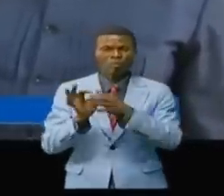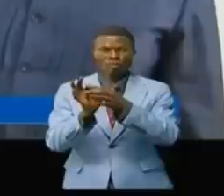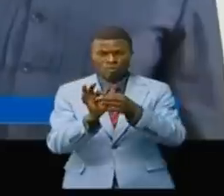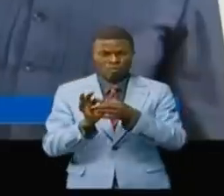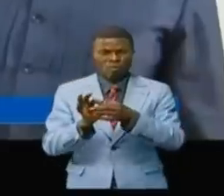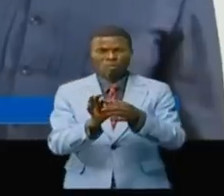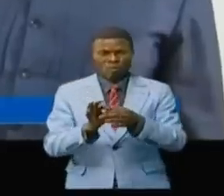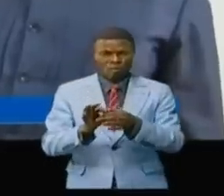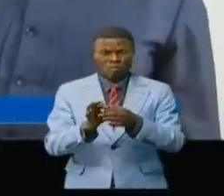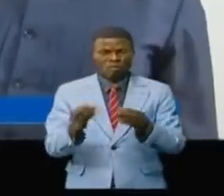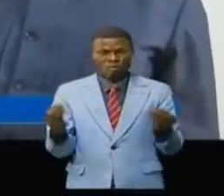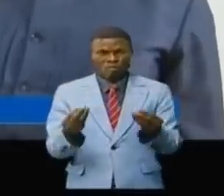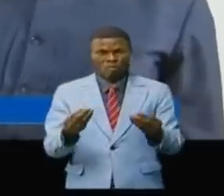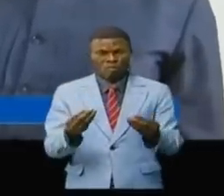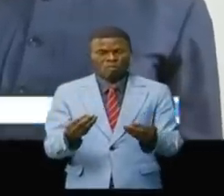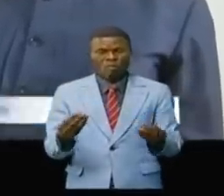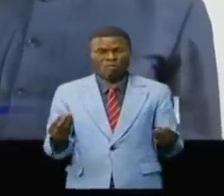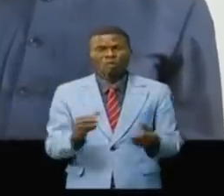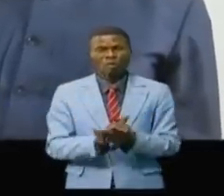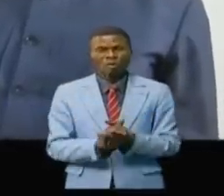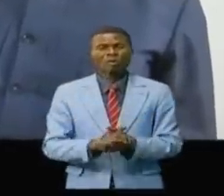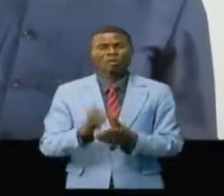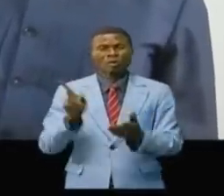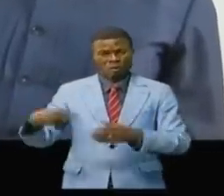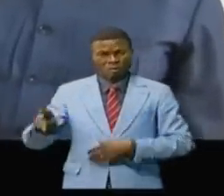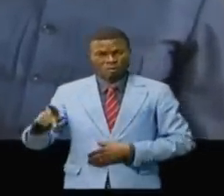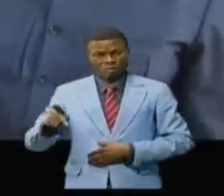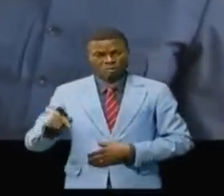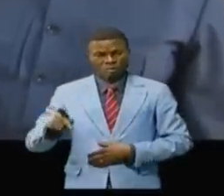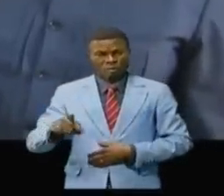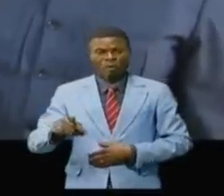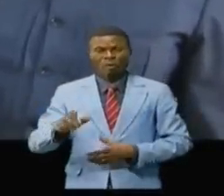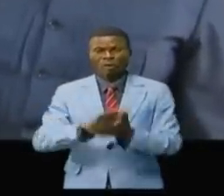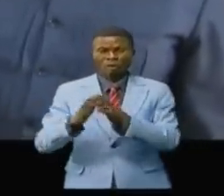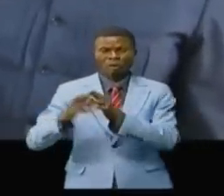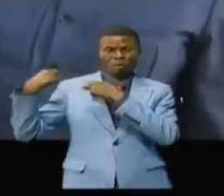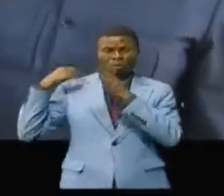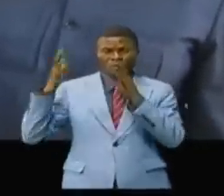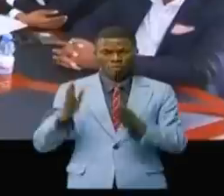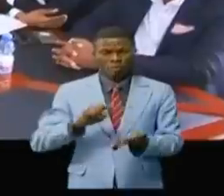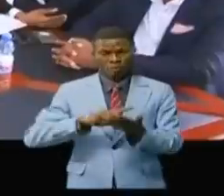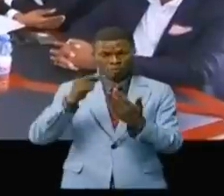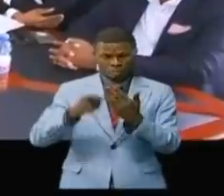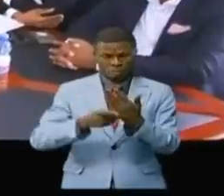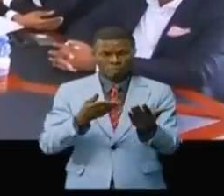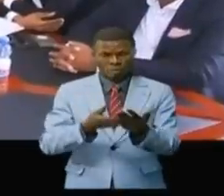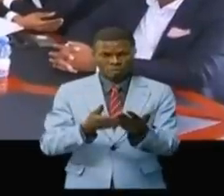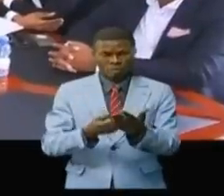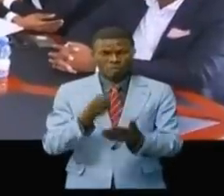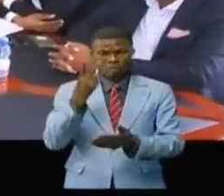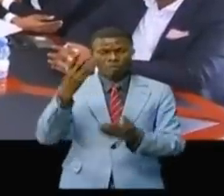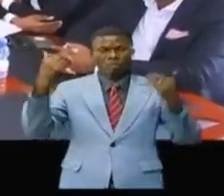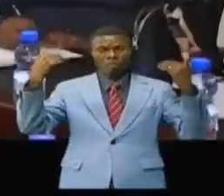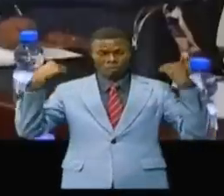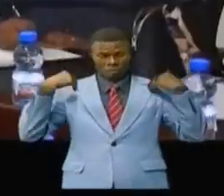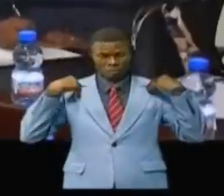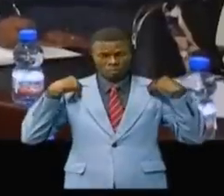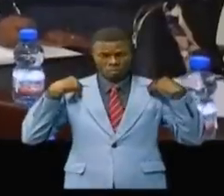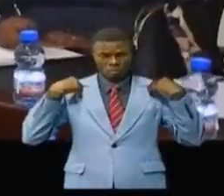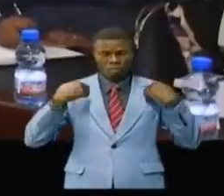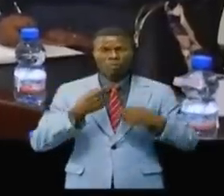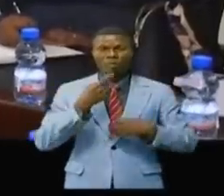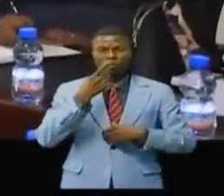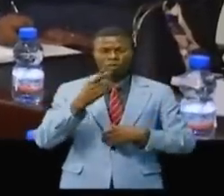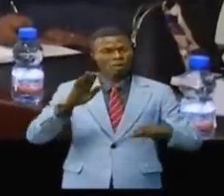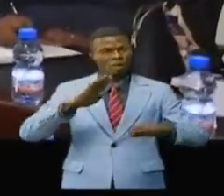collaboration de manière à ce que leur province s'approprie de ce programme. Les deux autorités se sont déclarées